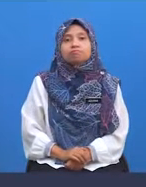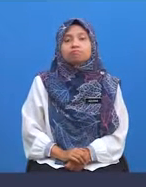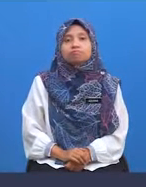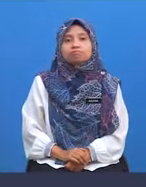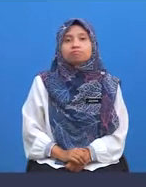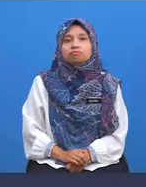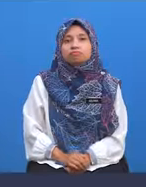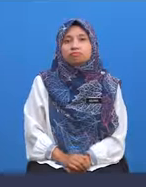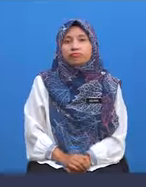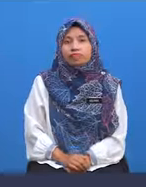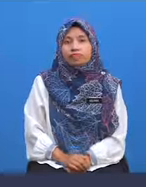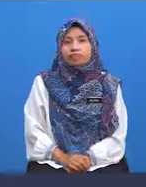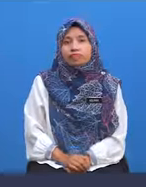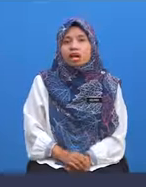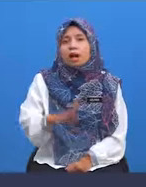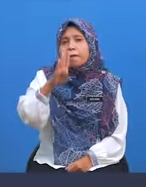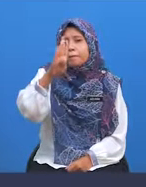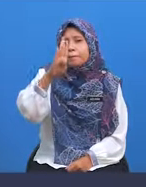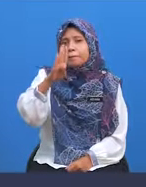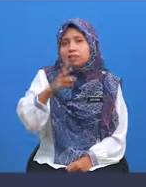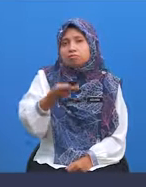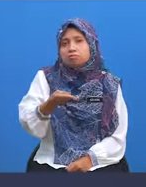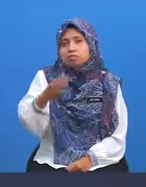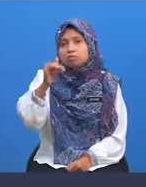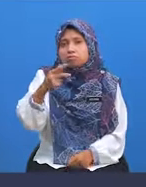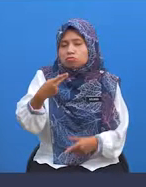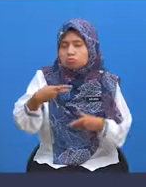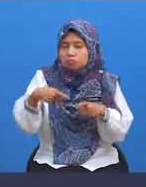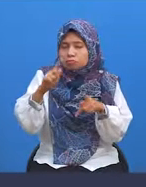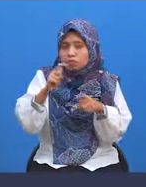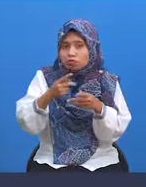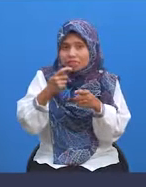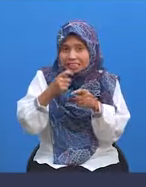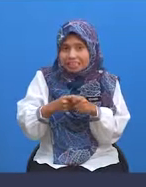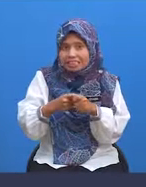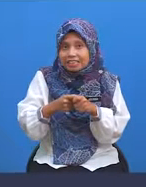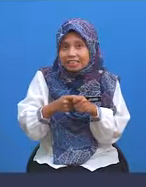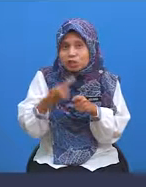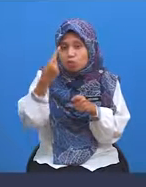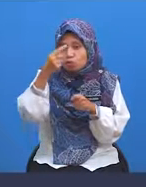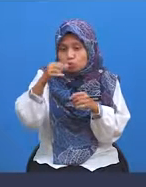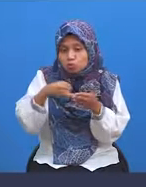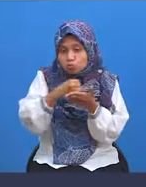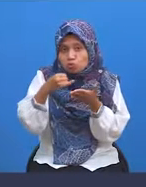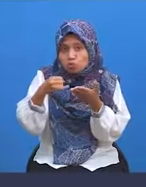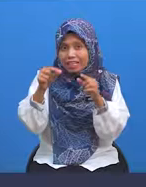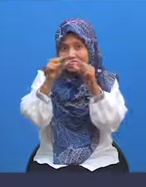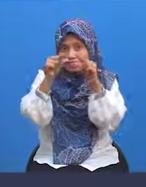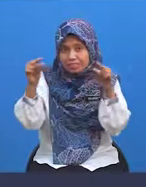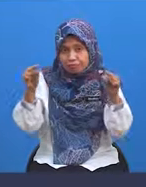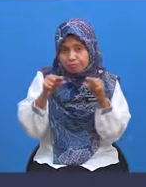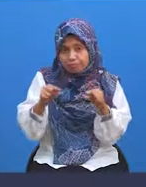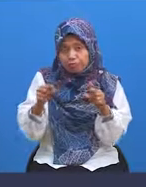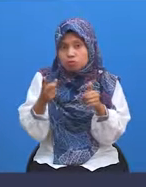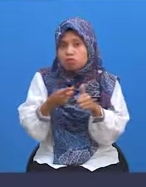Empat perkara yang murid-murid perlu tekankan apabila melakar graf ialah, yang pertama, mengenal